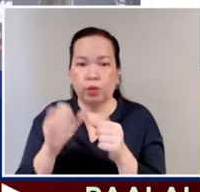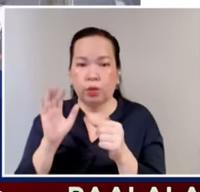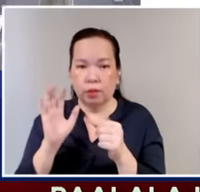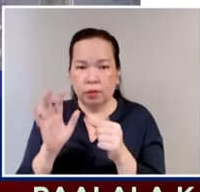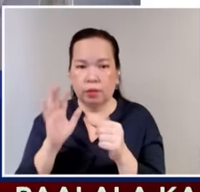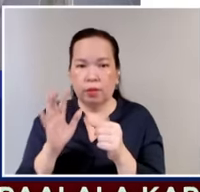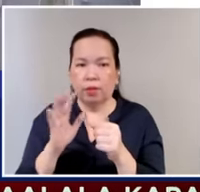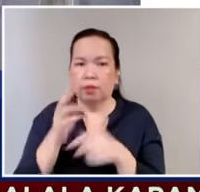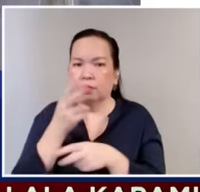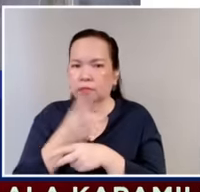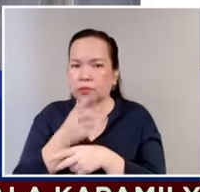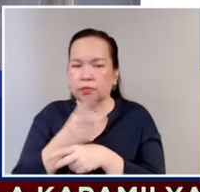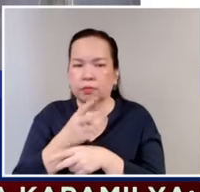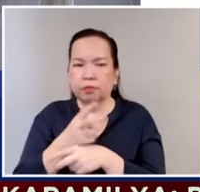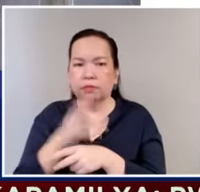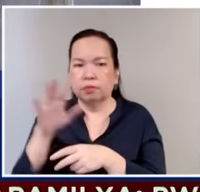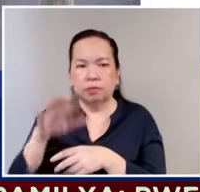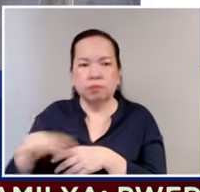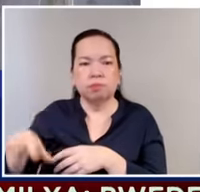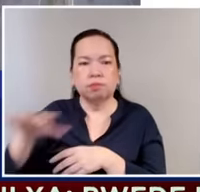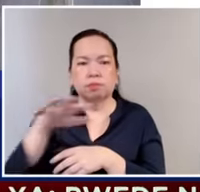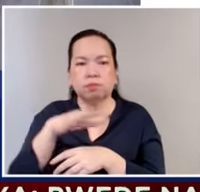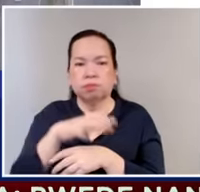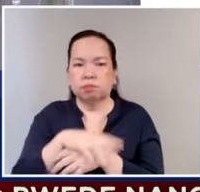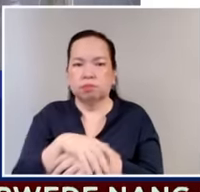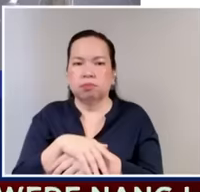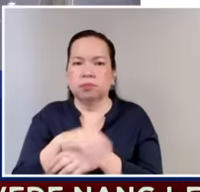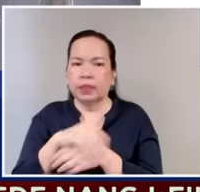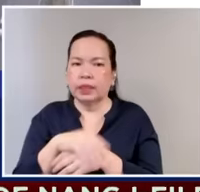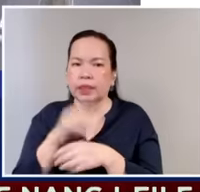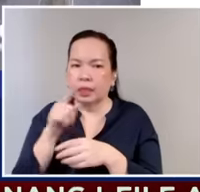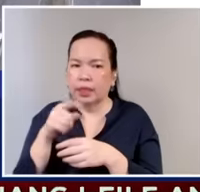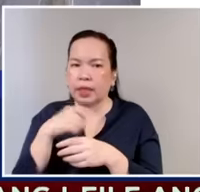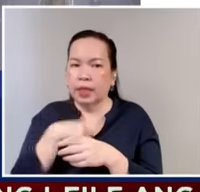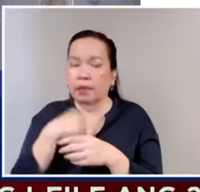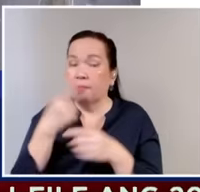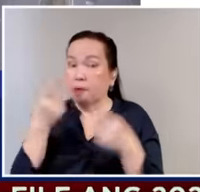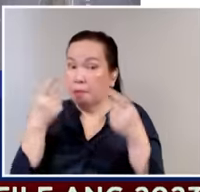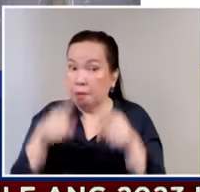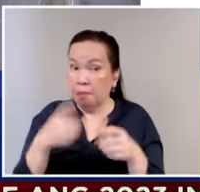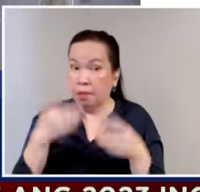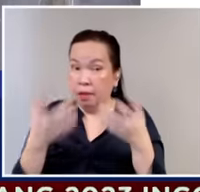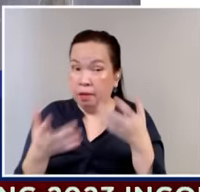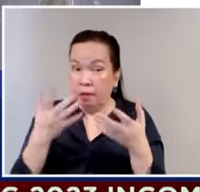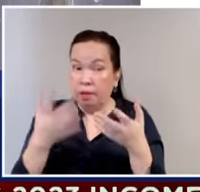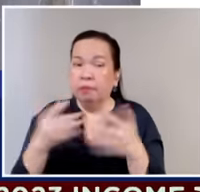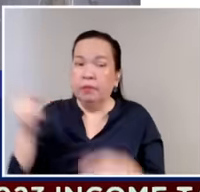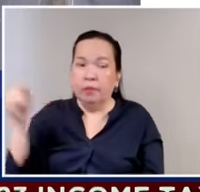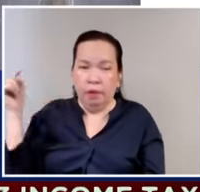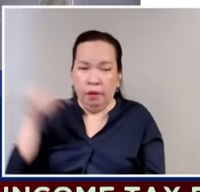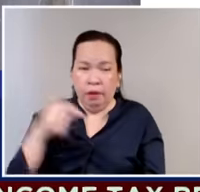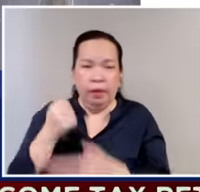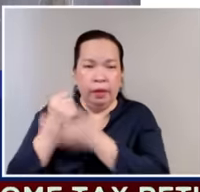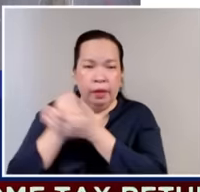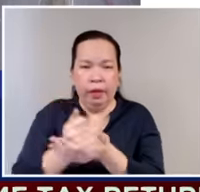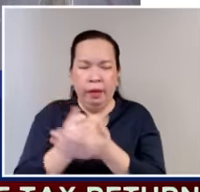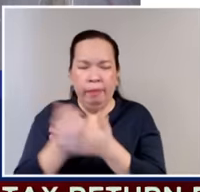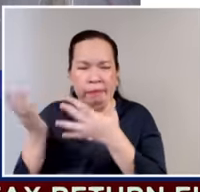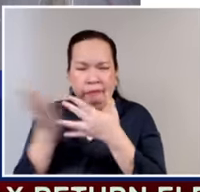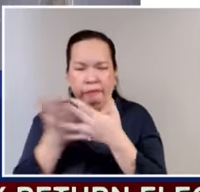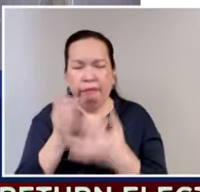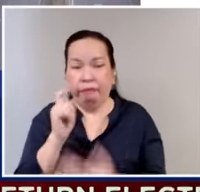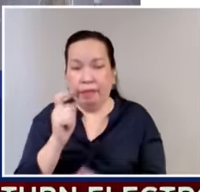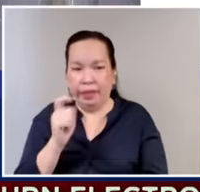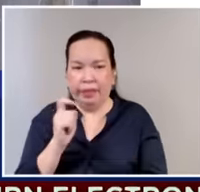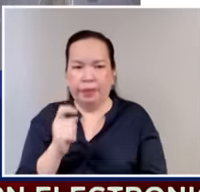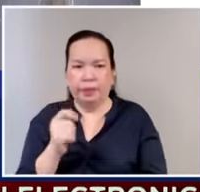patrolling of the area in such a way na kung may incident man po na mangyari, they should be able to respond between